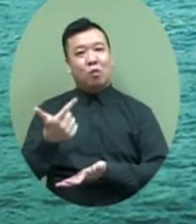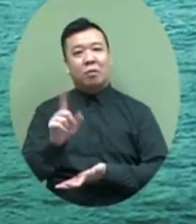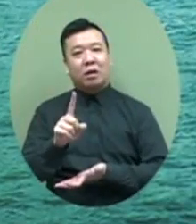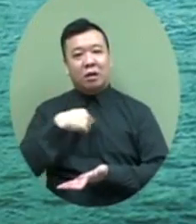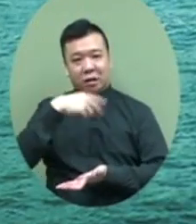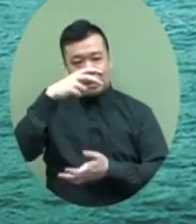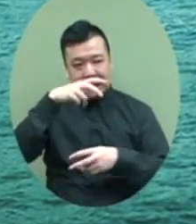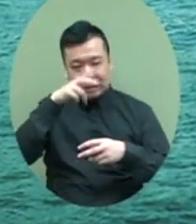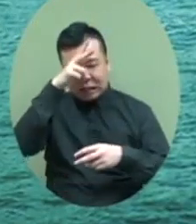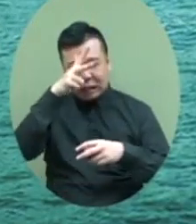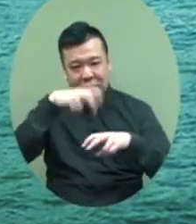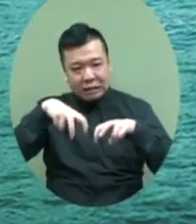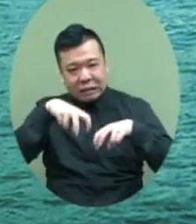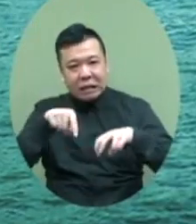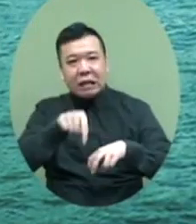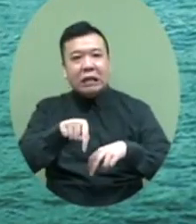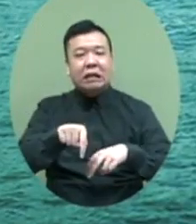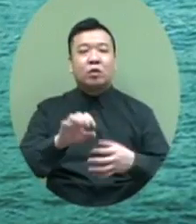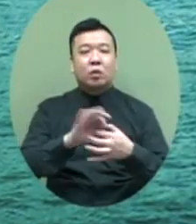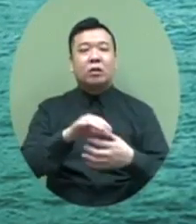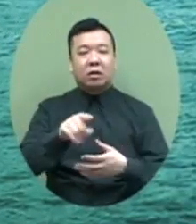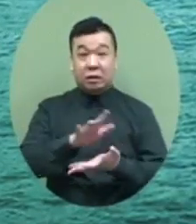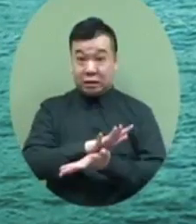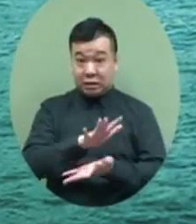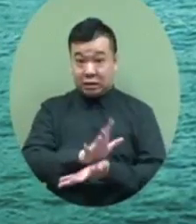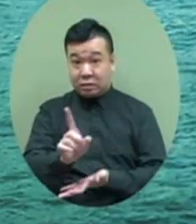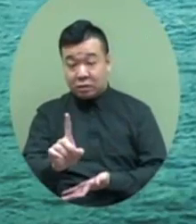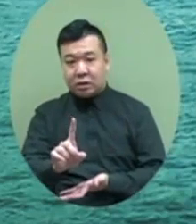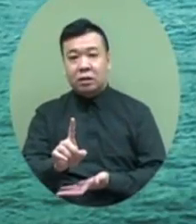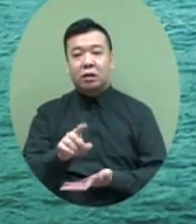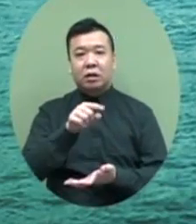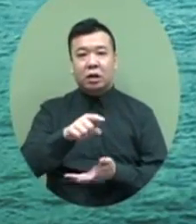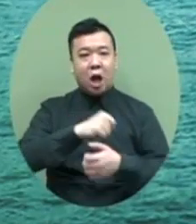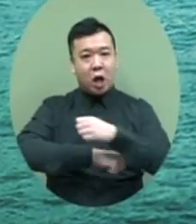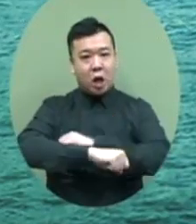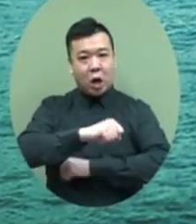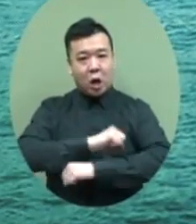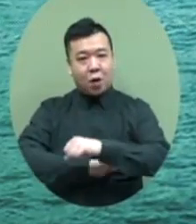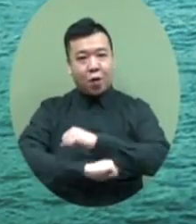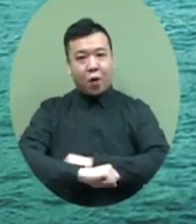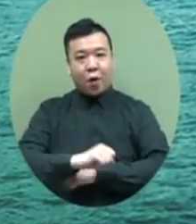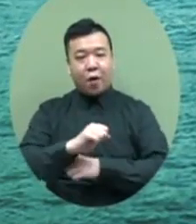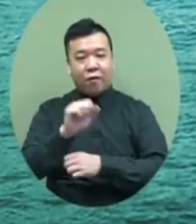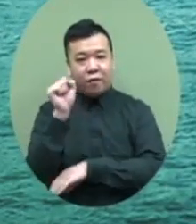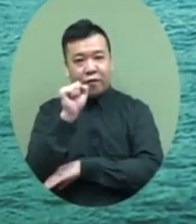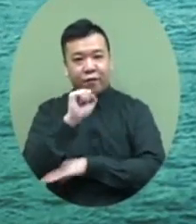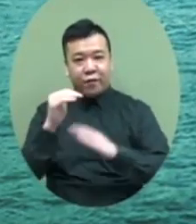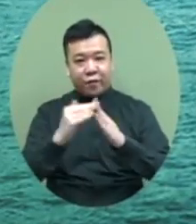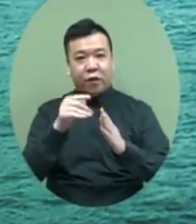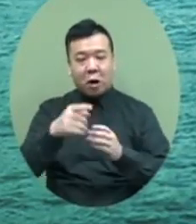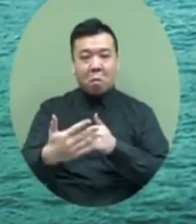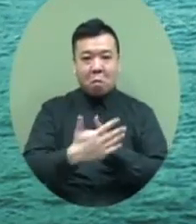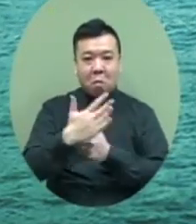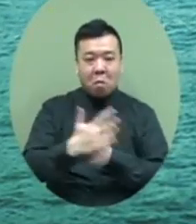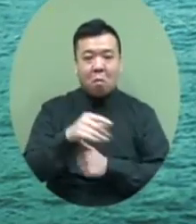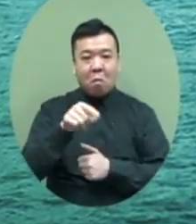政策研究的工作，所以這些的經驗來講，對勞福局對於我作為局長去幫我一